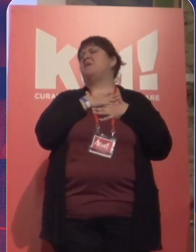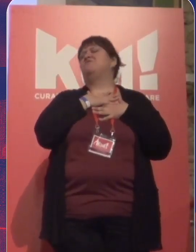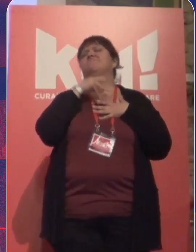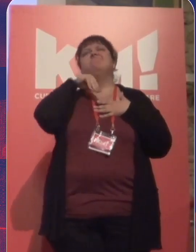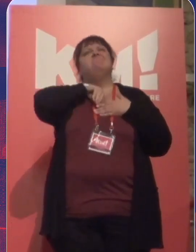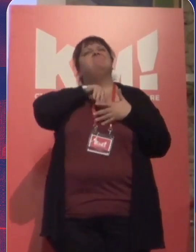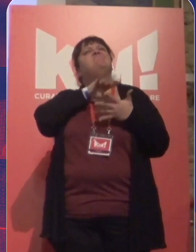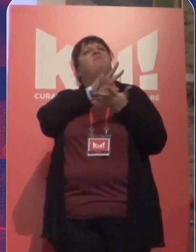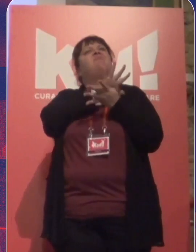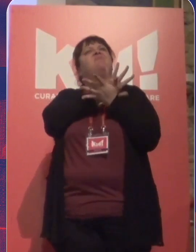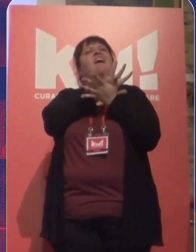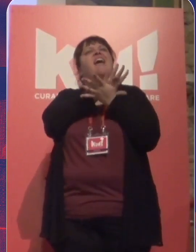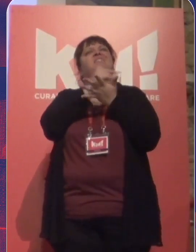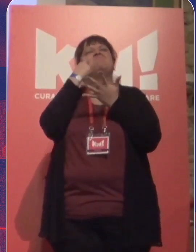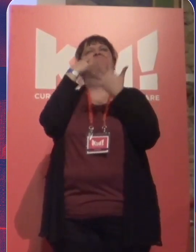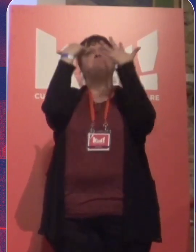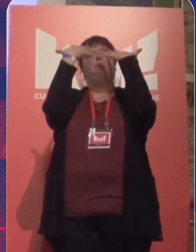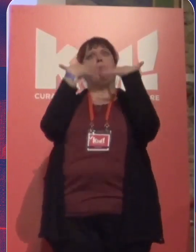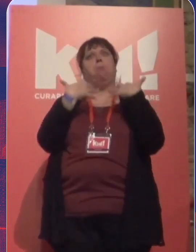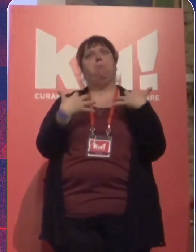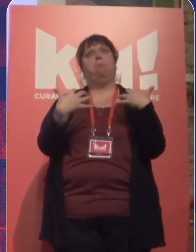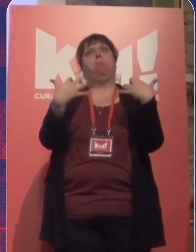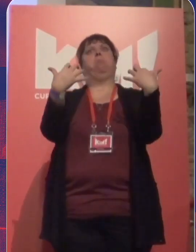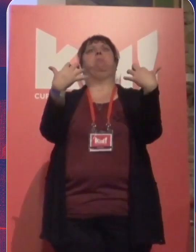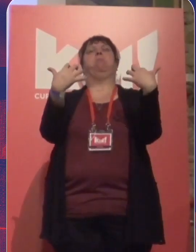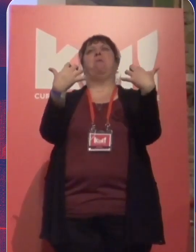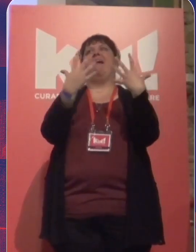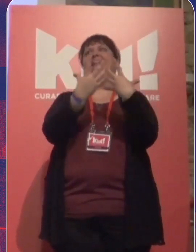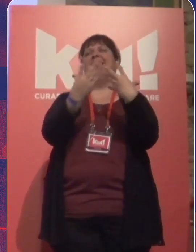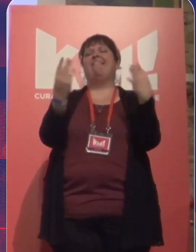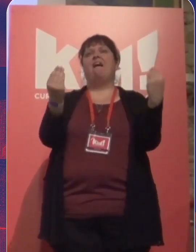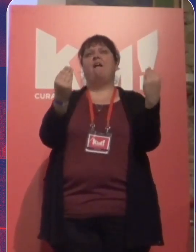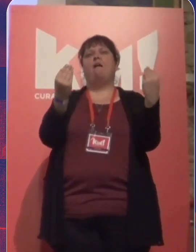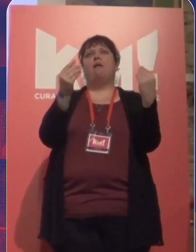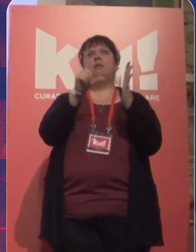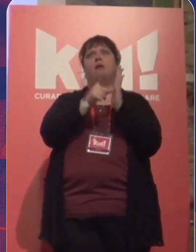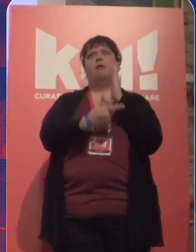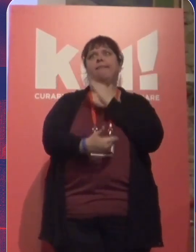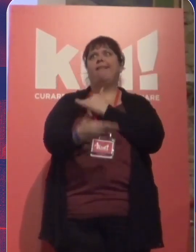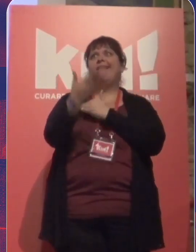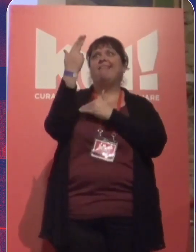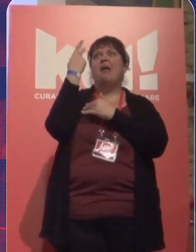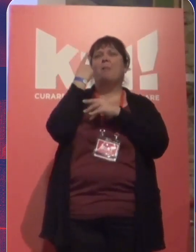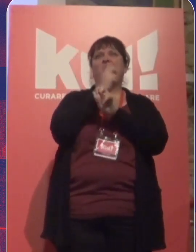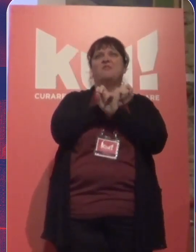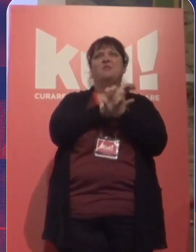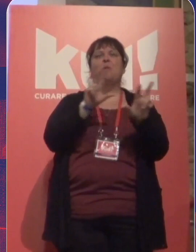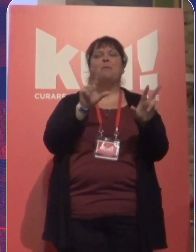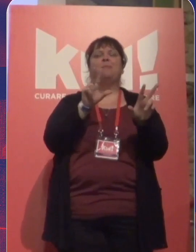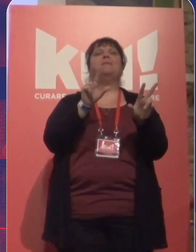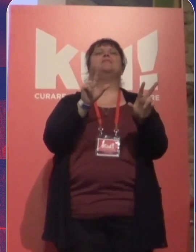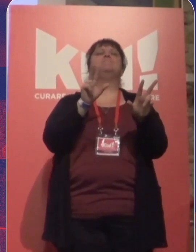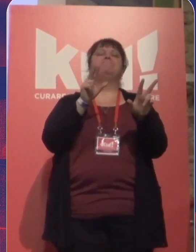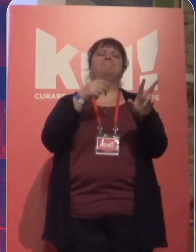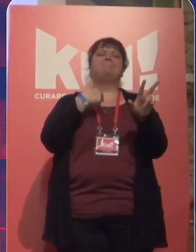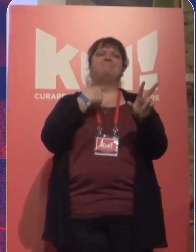nuovo così gremita non capitava da tempo voglio ringraziare